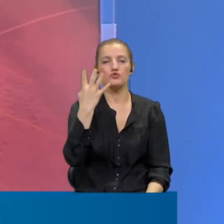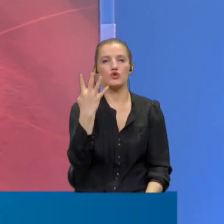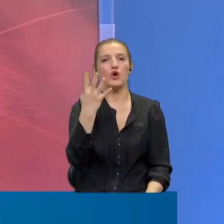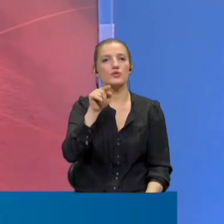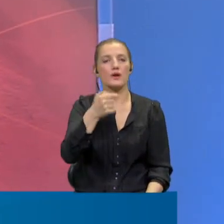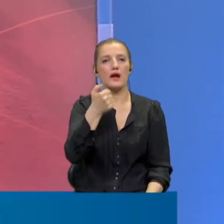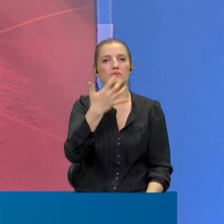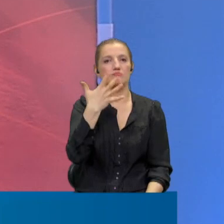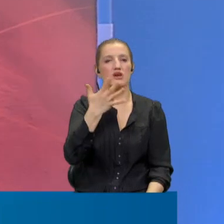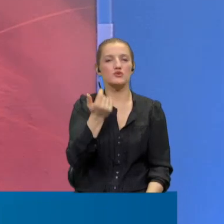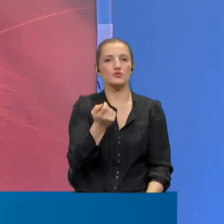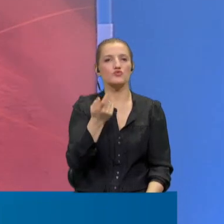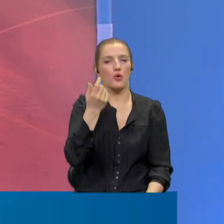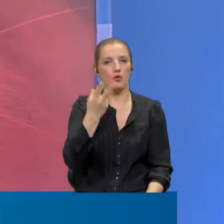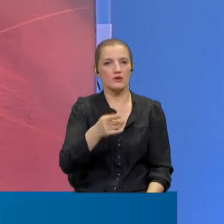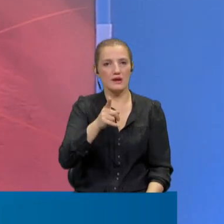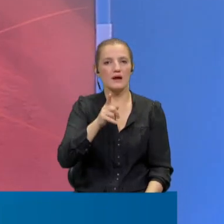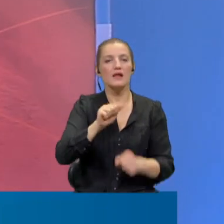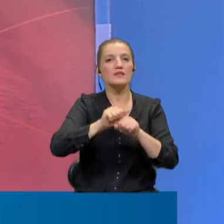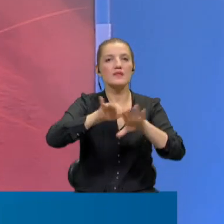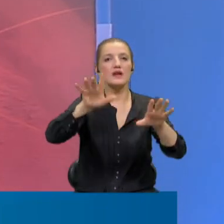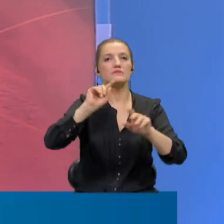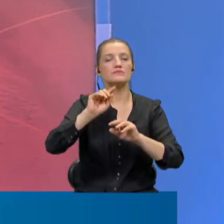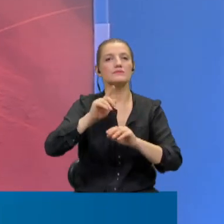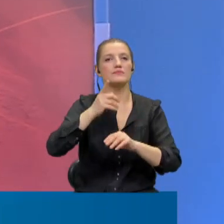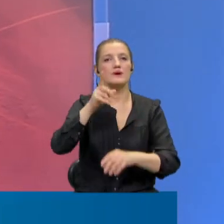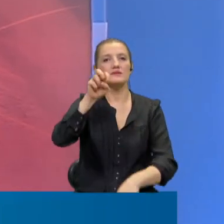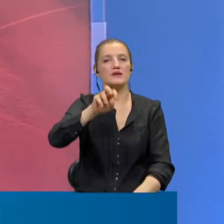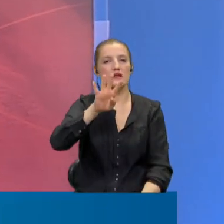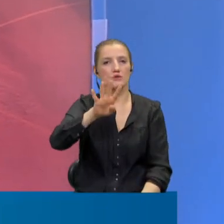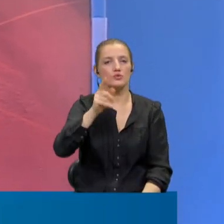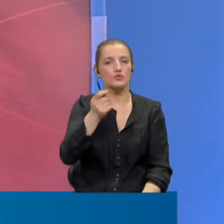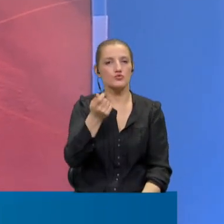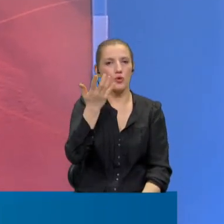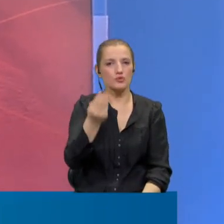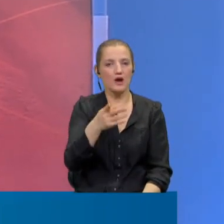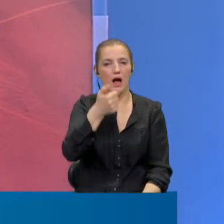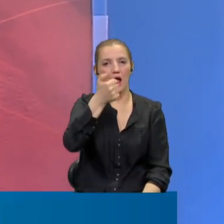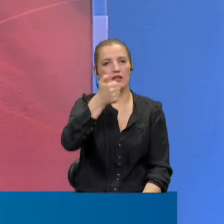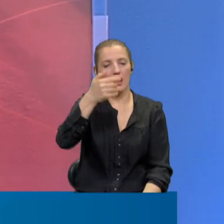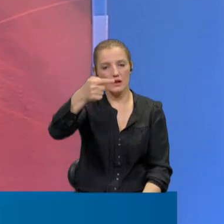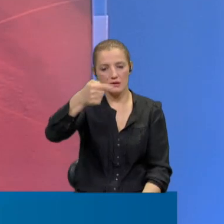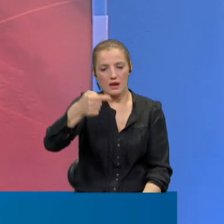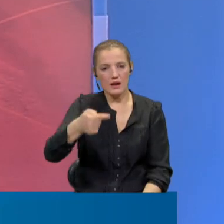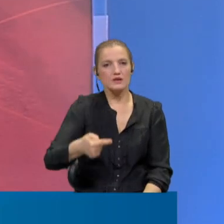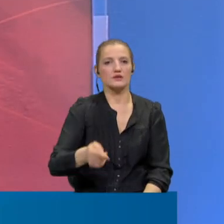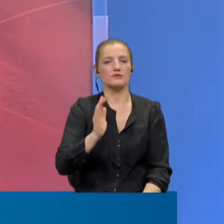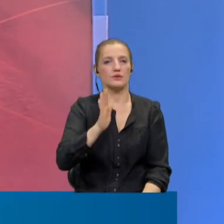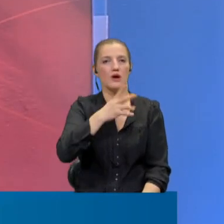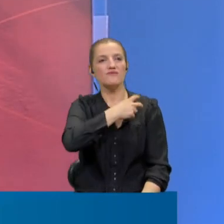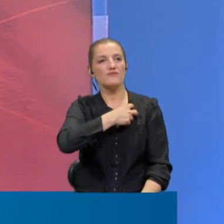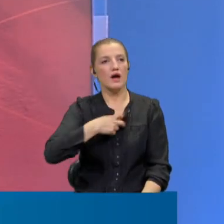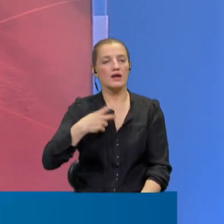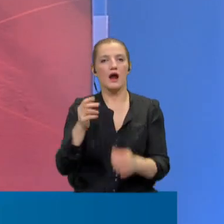4.65 kuruş olacak dağıtım Bedeli 98 nokta 84 kuruş olacak Daha da böyle 666 gidiyor